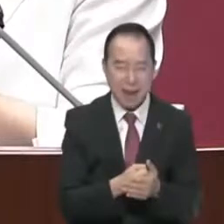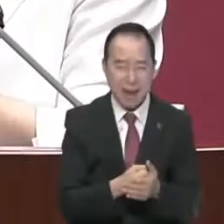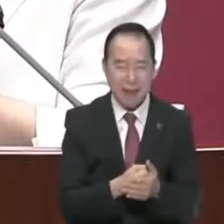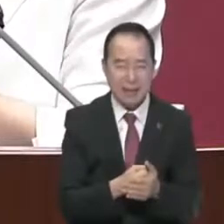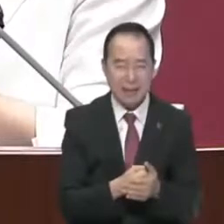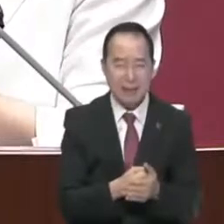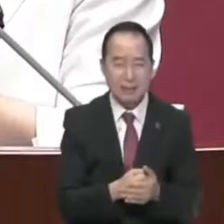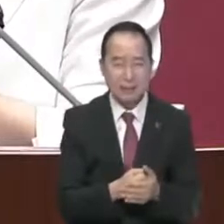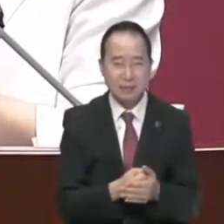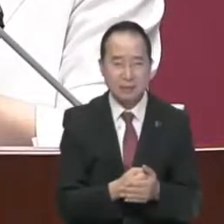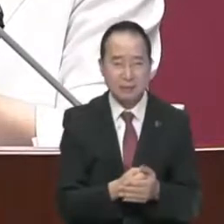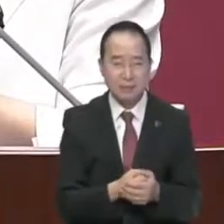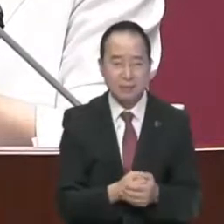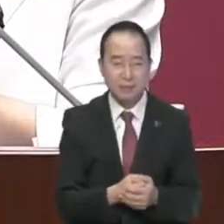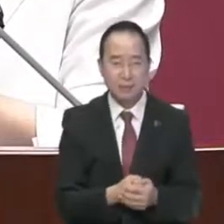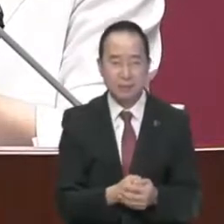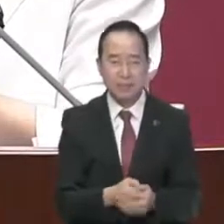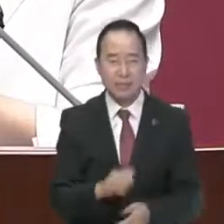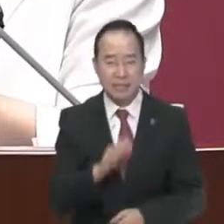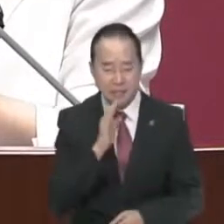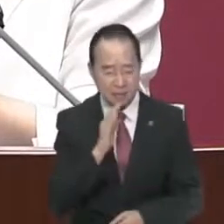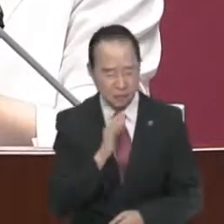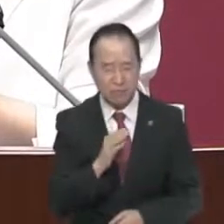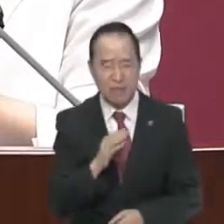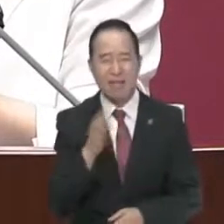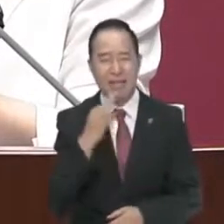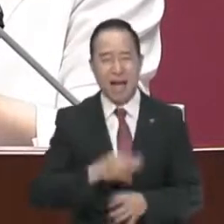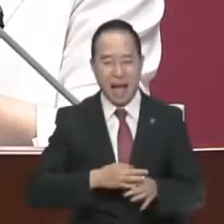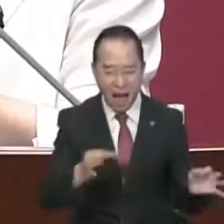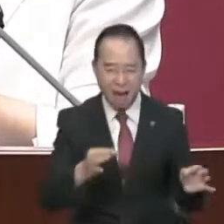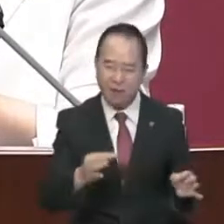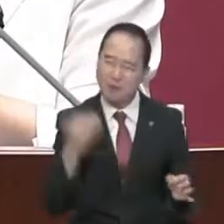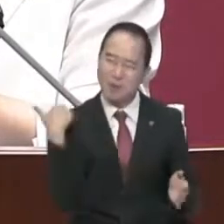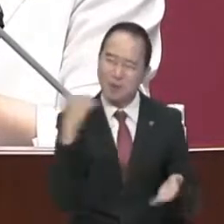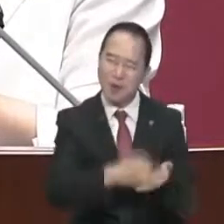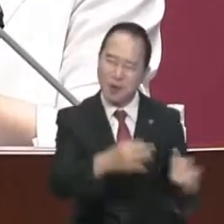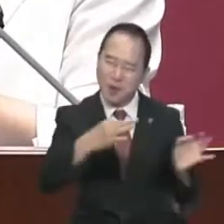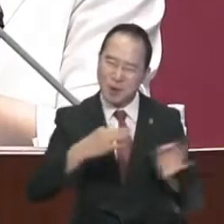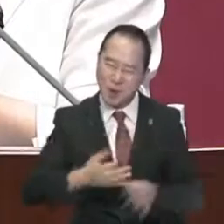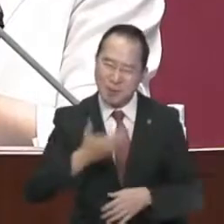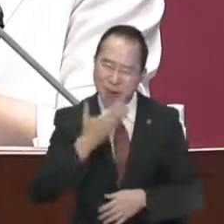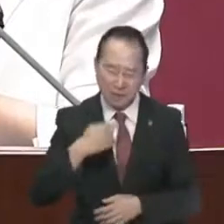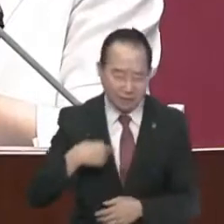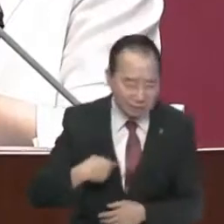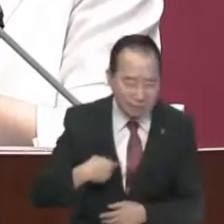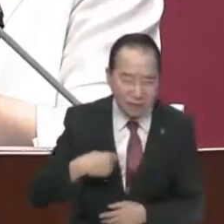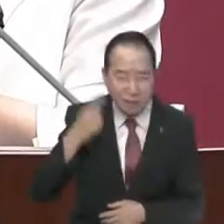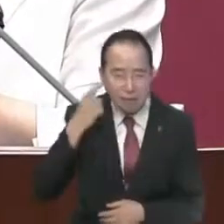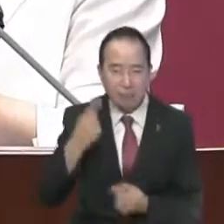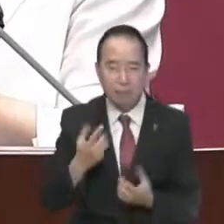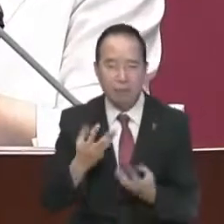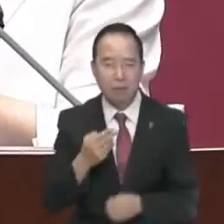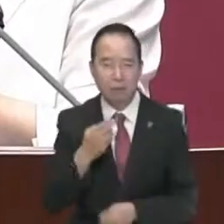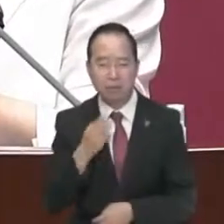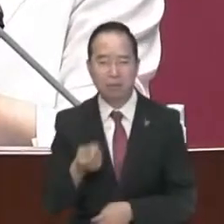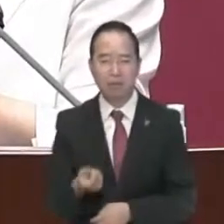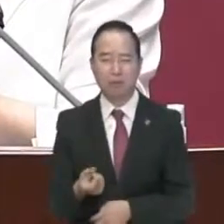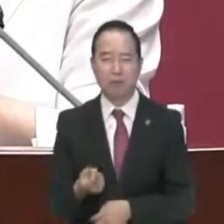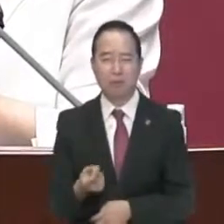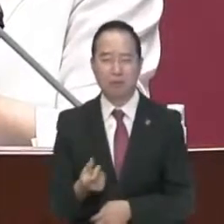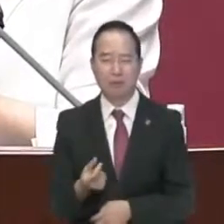실질적으로는 이제 기부를 기대하고 그렇게 했는데 기부가 기대처럼 많이 들어오지는 않았어요.